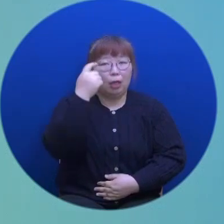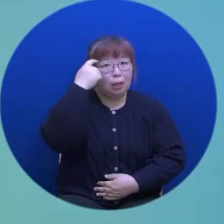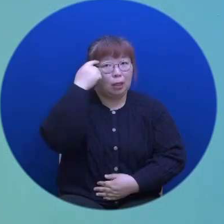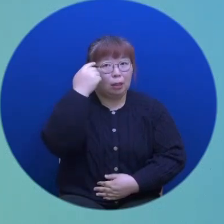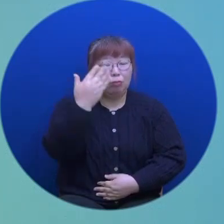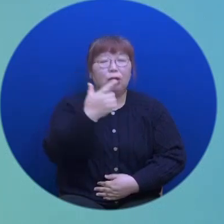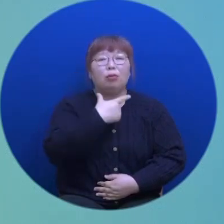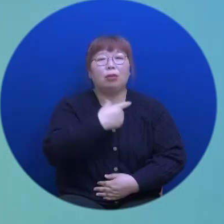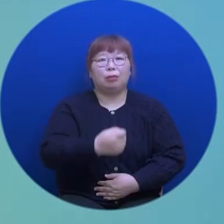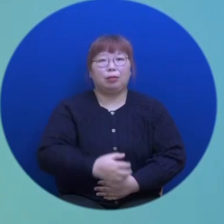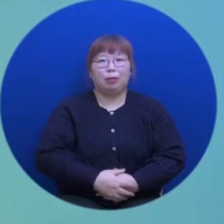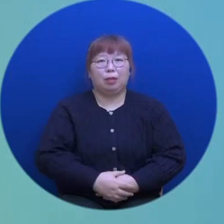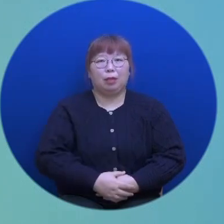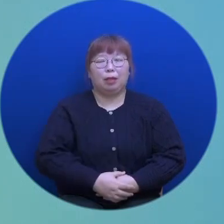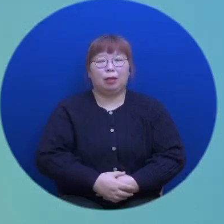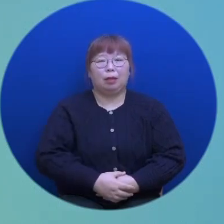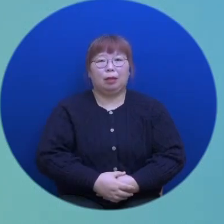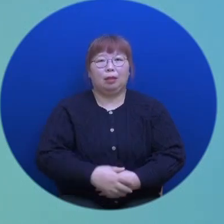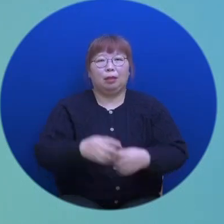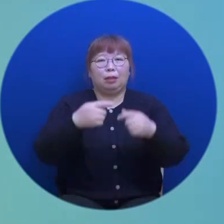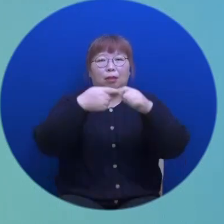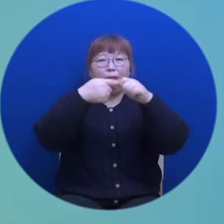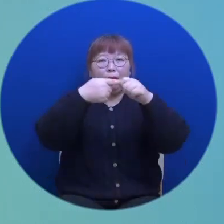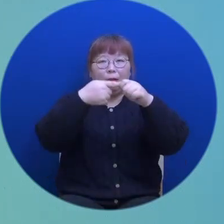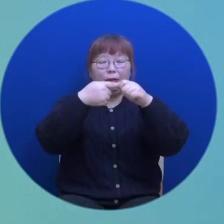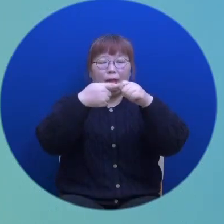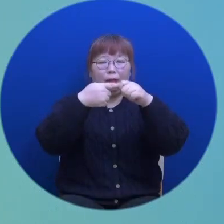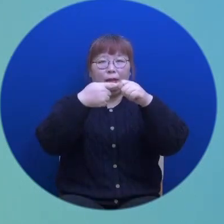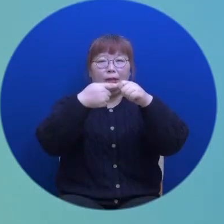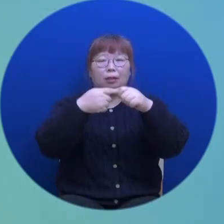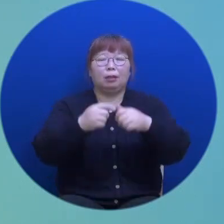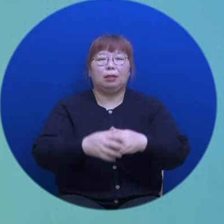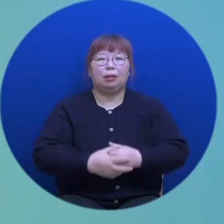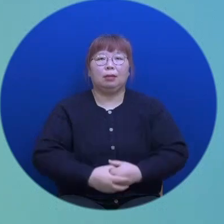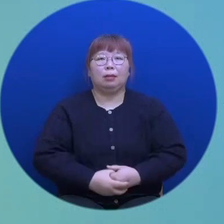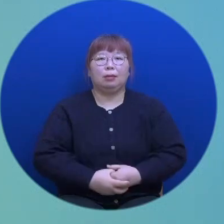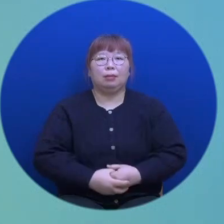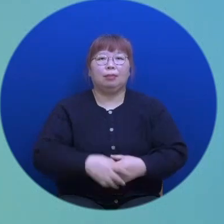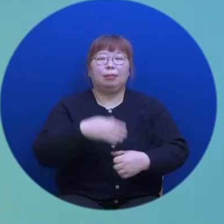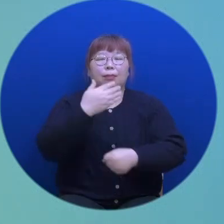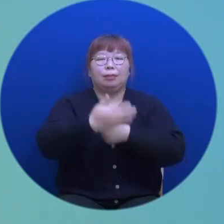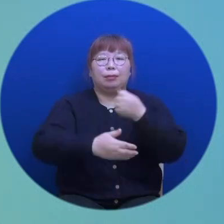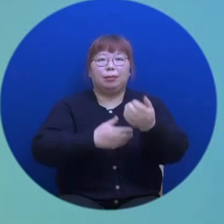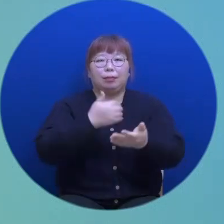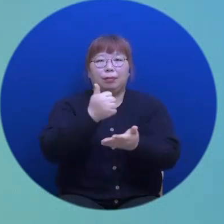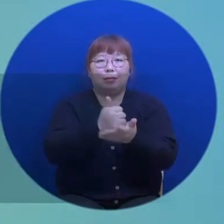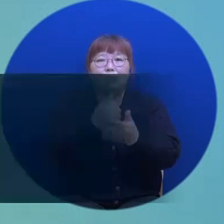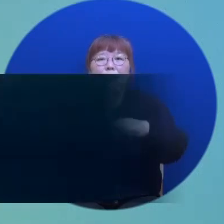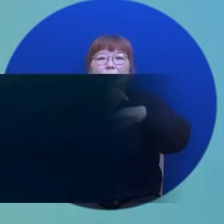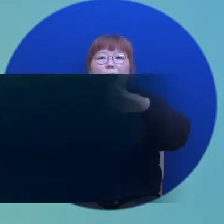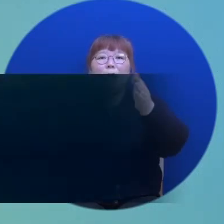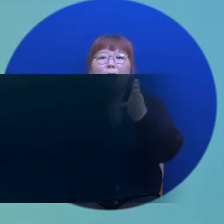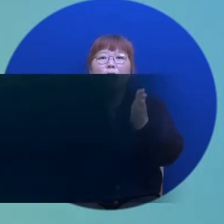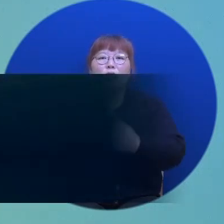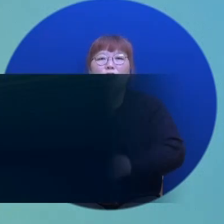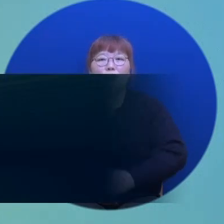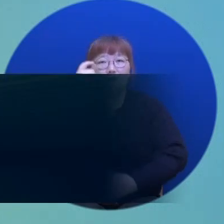거예요. 첫 번째는 오늘 본문에 나타난 하나님의 마음은